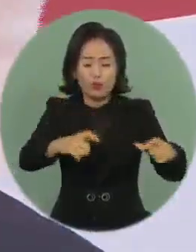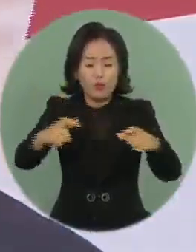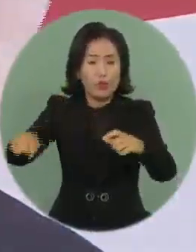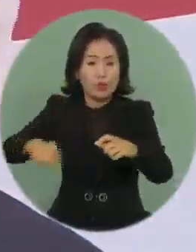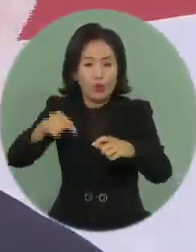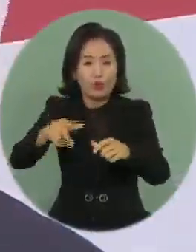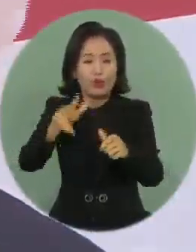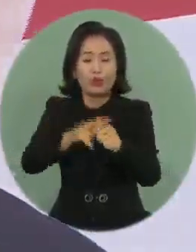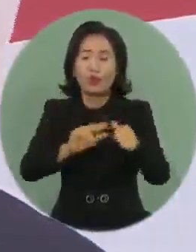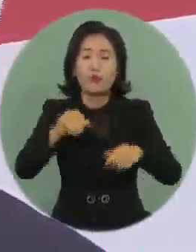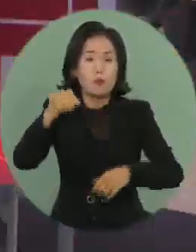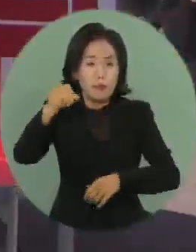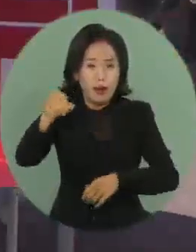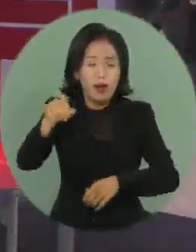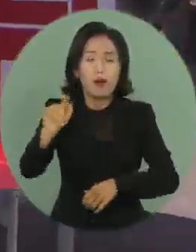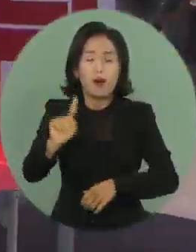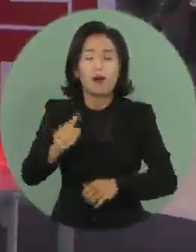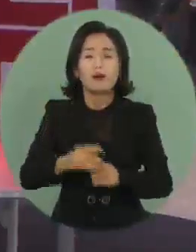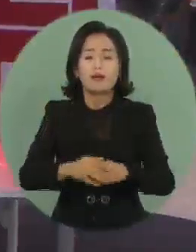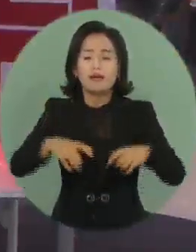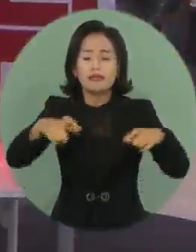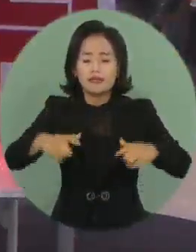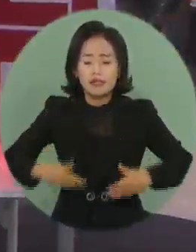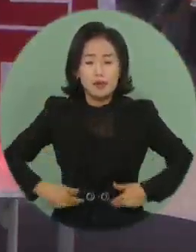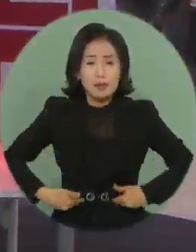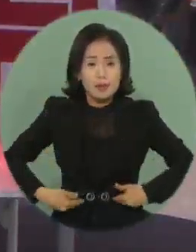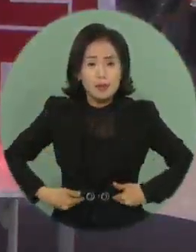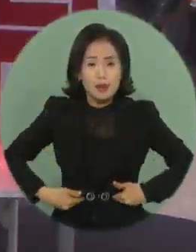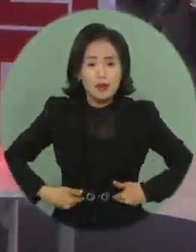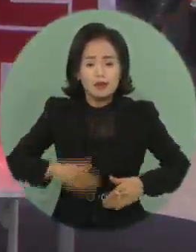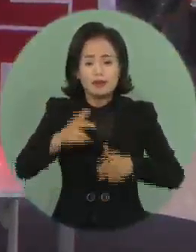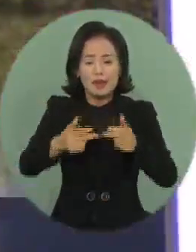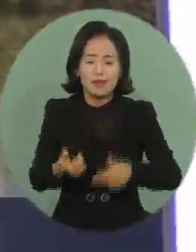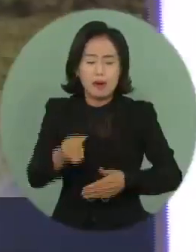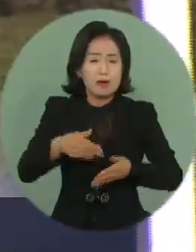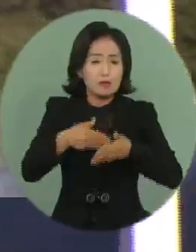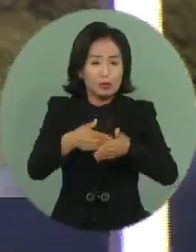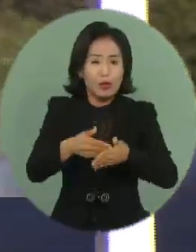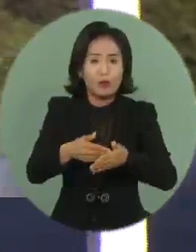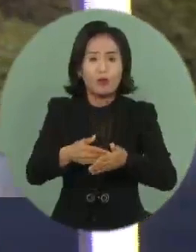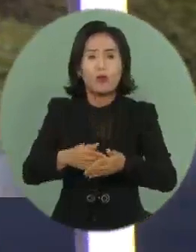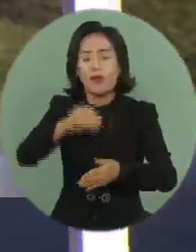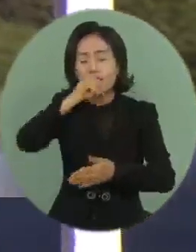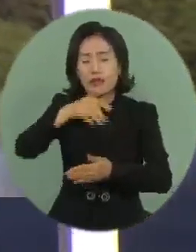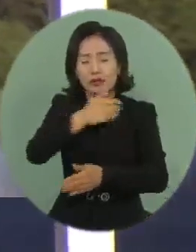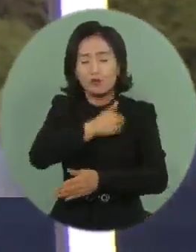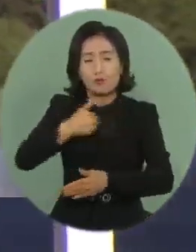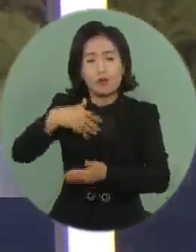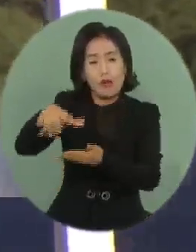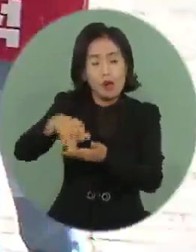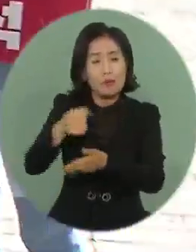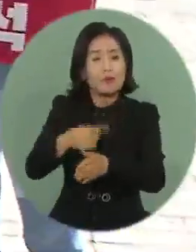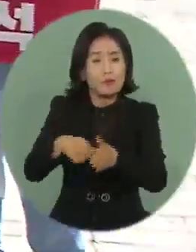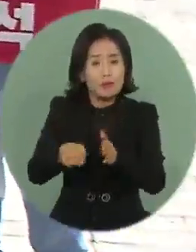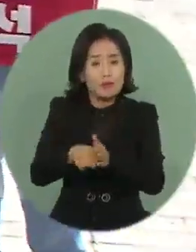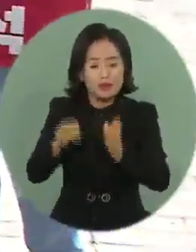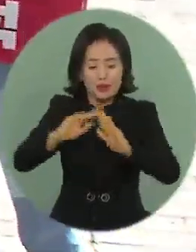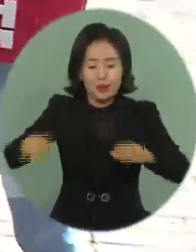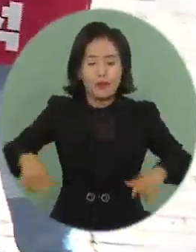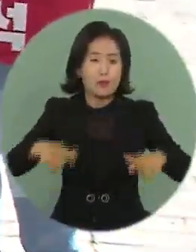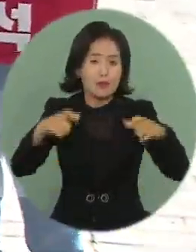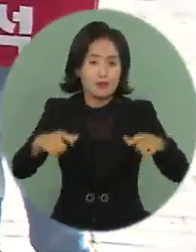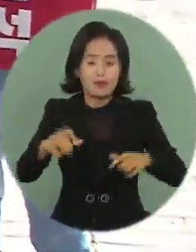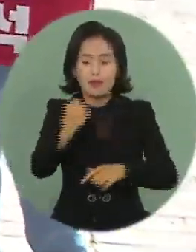선거구의 후보를 낸 국민의힘. 지역에 필요한 사업을 신속하게 추진하고 예산을 충분하게 확보하기 위해선